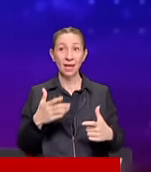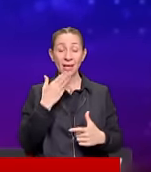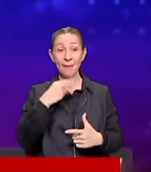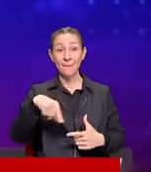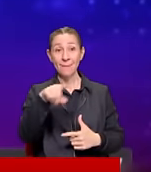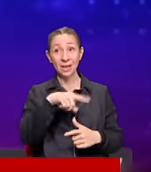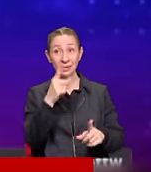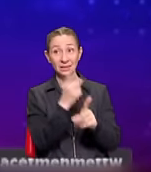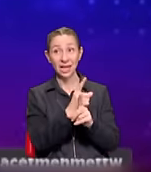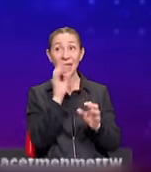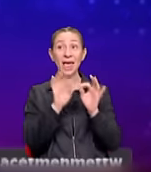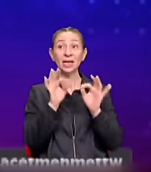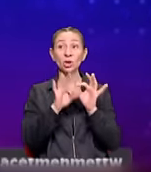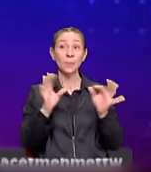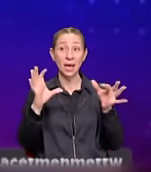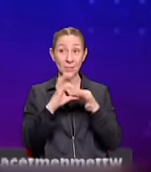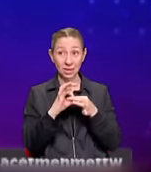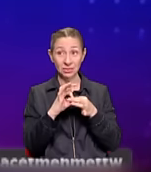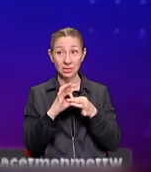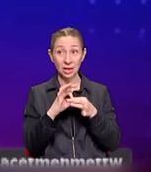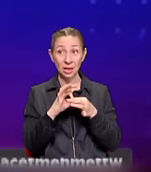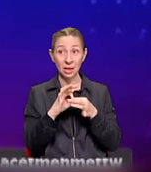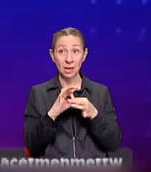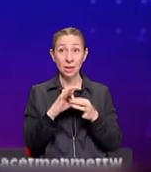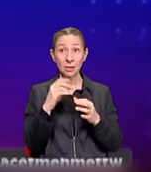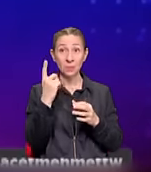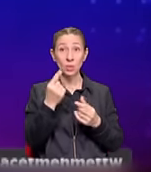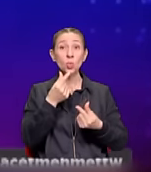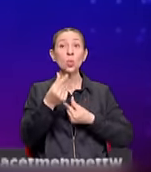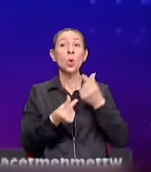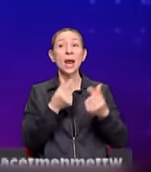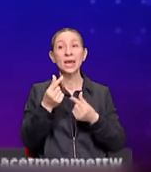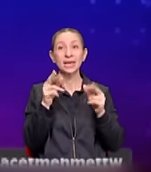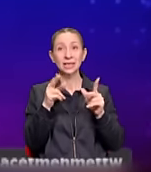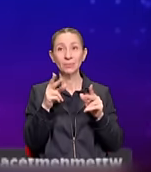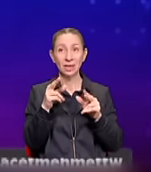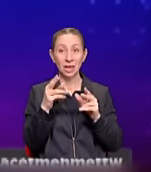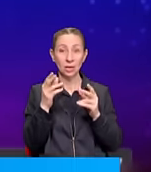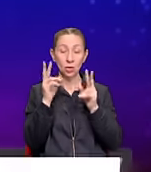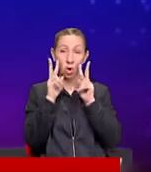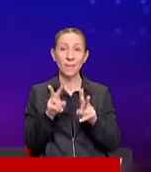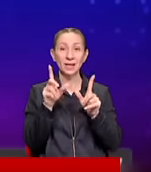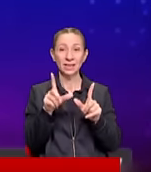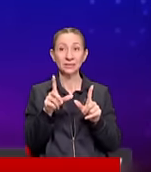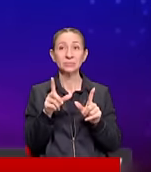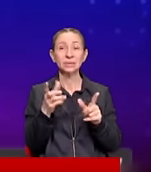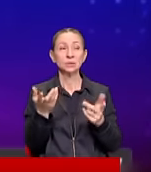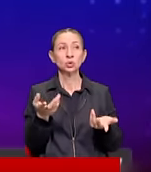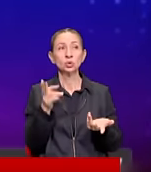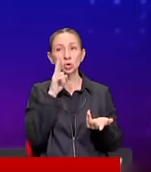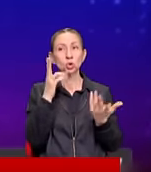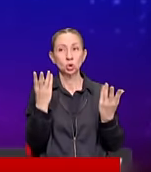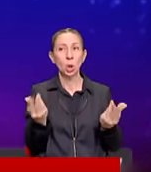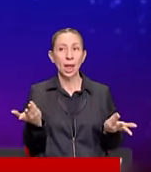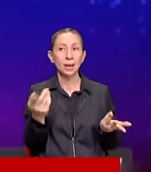emekli üzerinde ekonomi bağlamında bir uyarı niteliğinde almak lazım. Yani sonuç